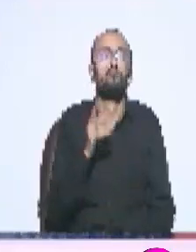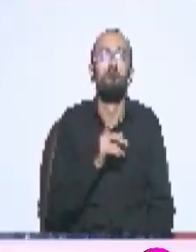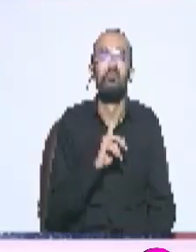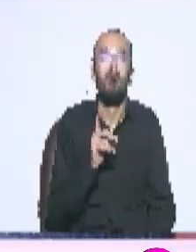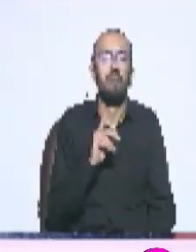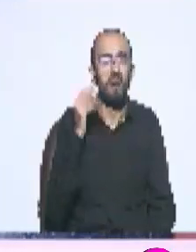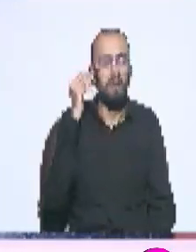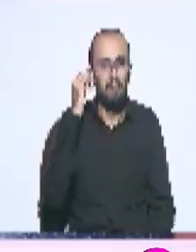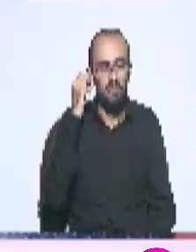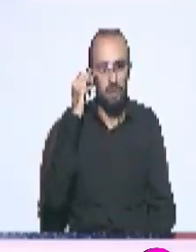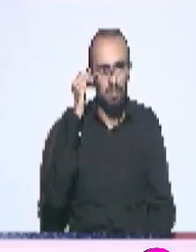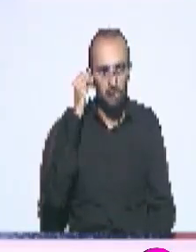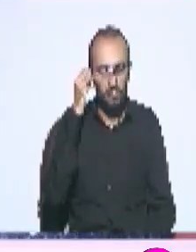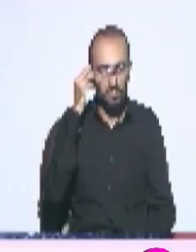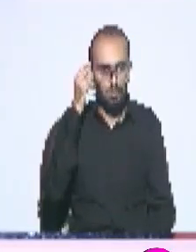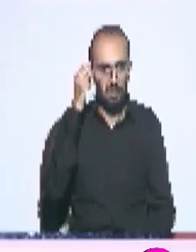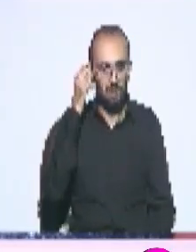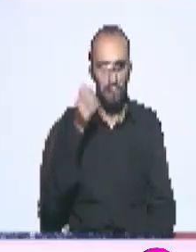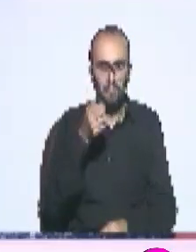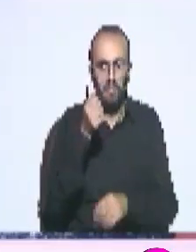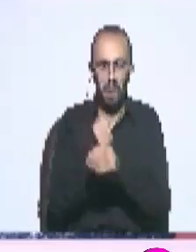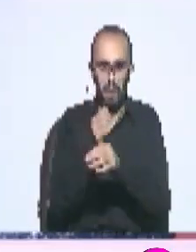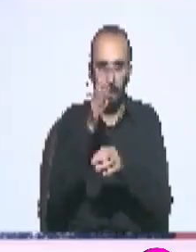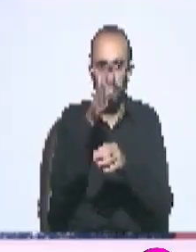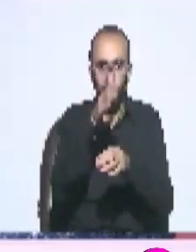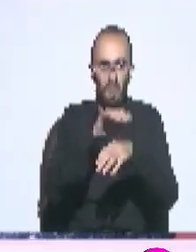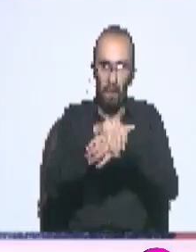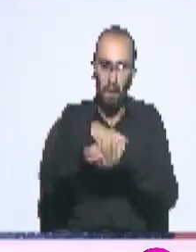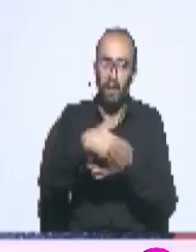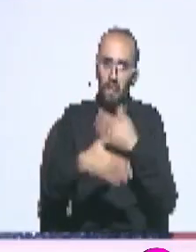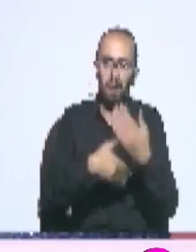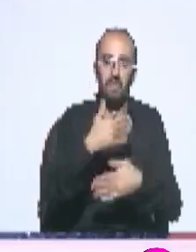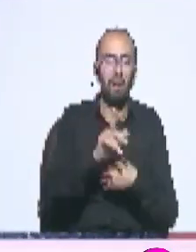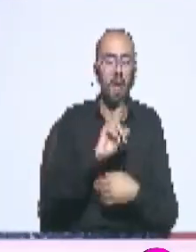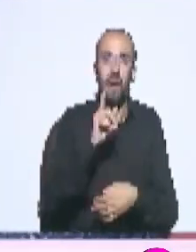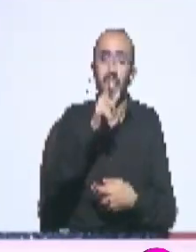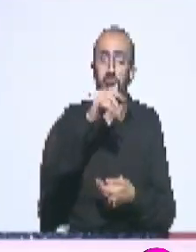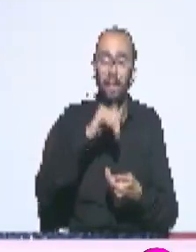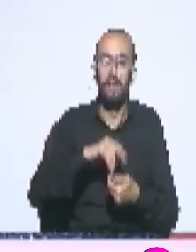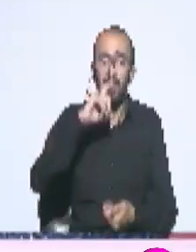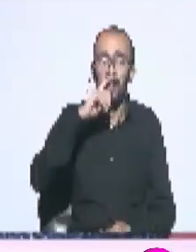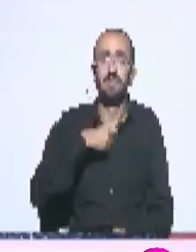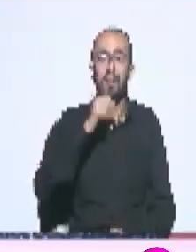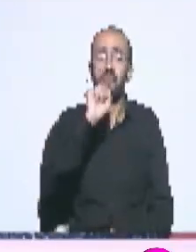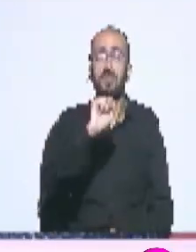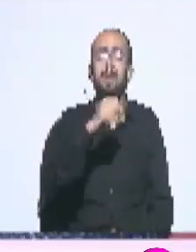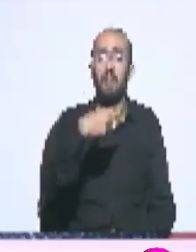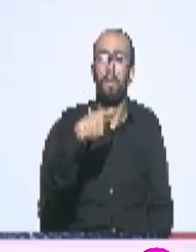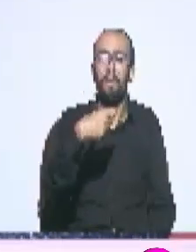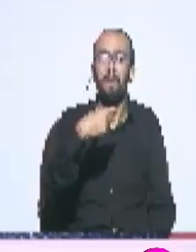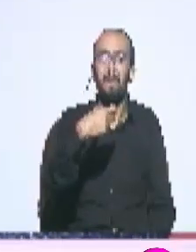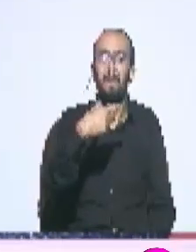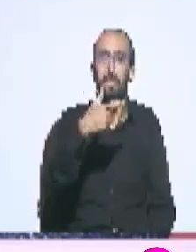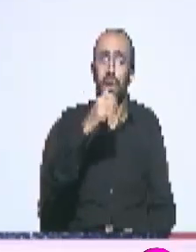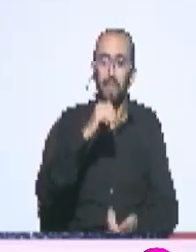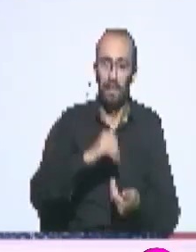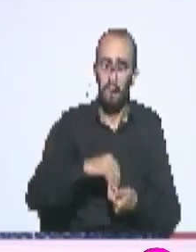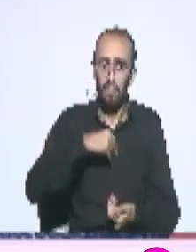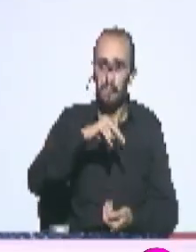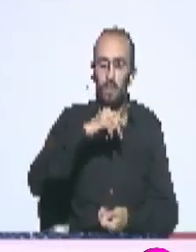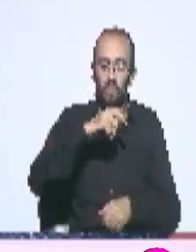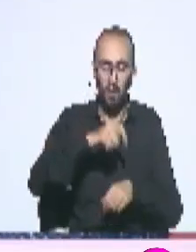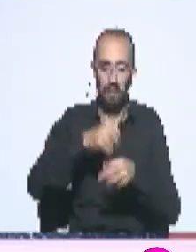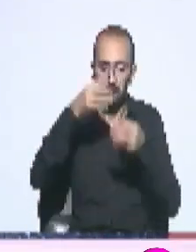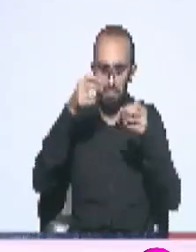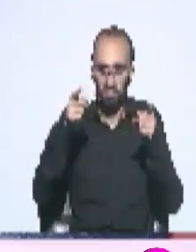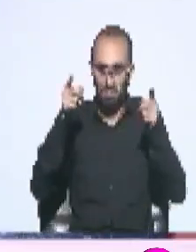اروح ازق الناس ان هي تبقى بتعمل الحاجه اللي متفق عليه فلو احنا انت اتفقت مع نفسك على حاجه او اتفقت معايا على حاجه وتحط لها